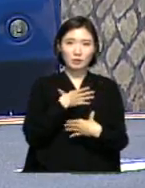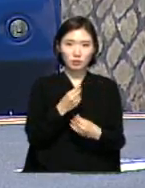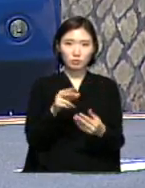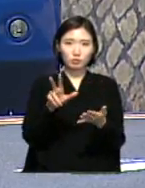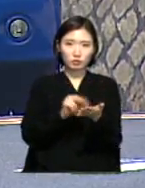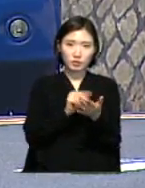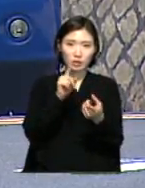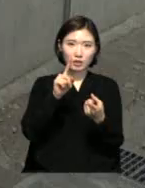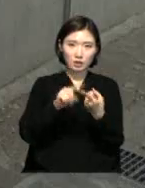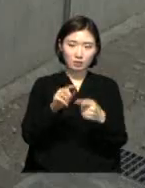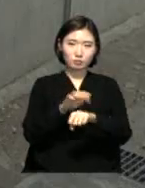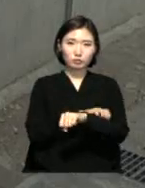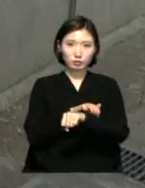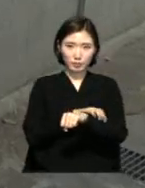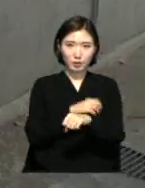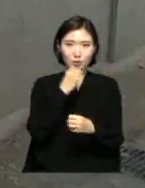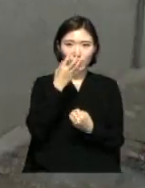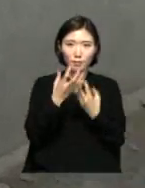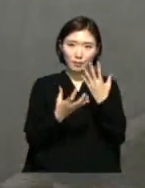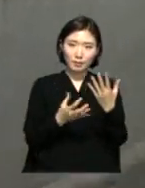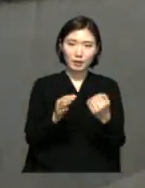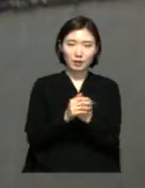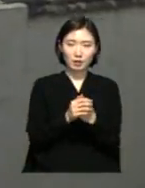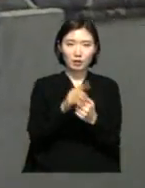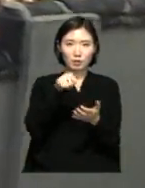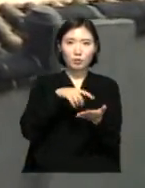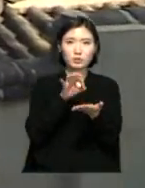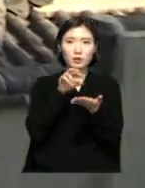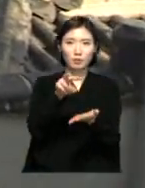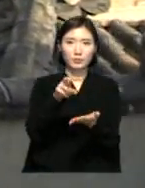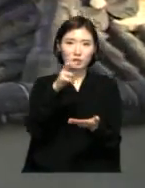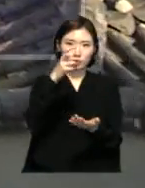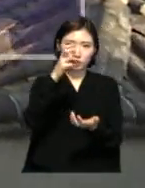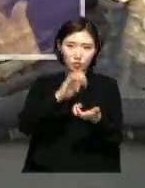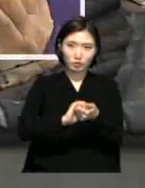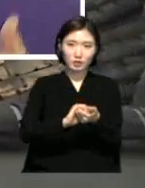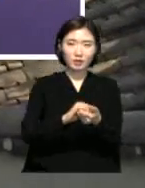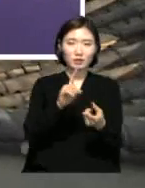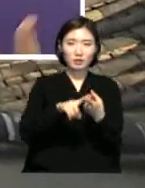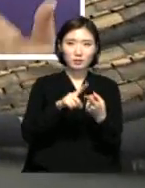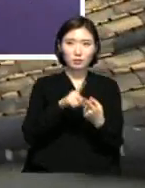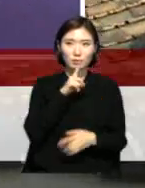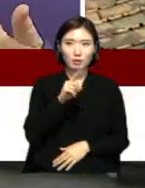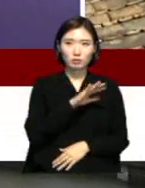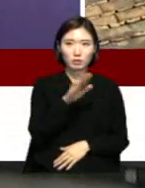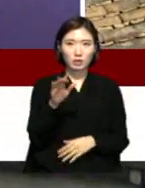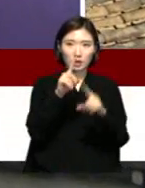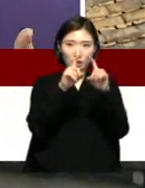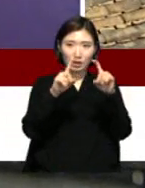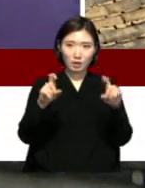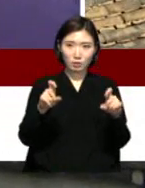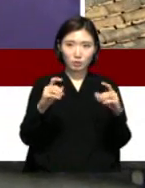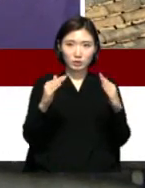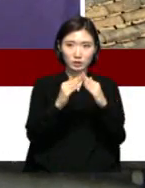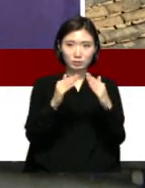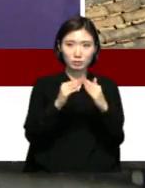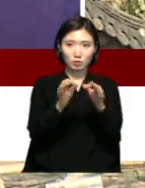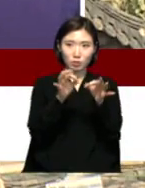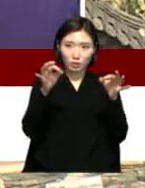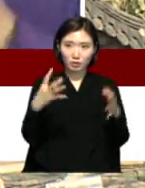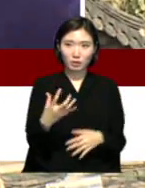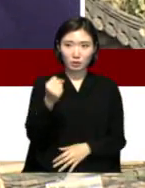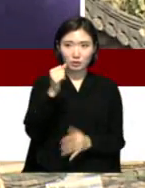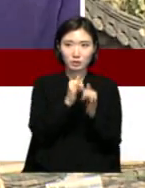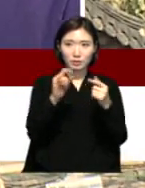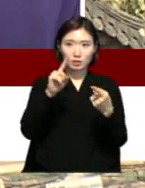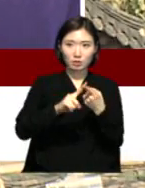사항을 토로한 겁니다. 보상 없는 규제에 대한 불만도 나왔습니다. 우리가 한옥을 수십 년 갖고 있는 그 사람에 대해서